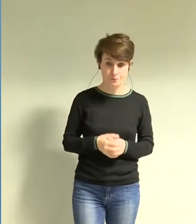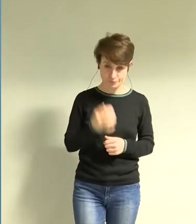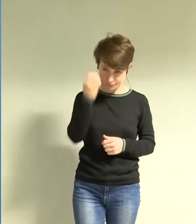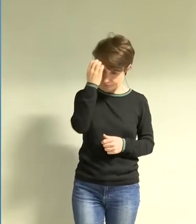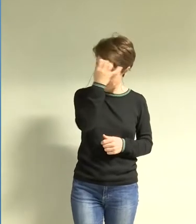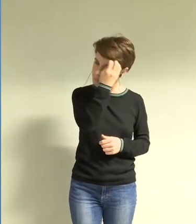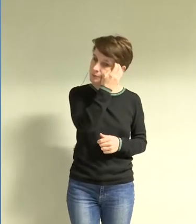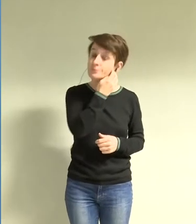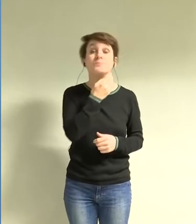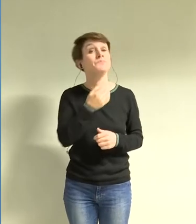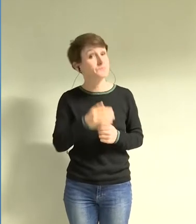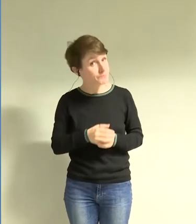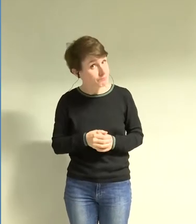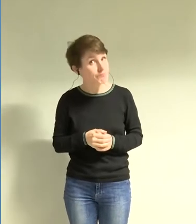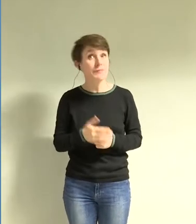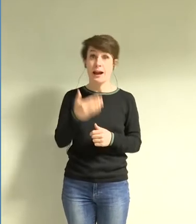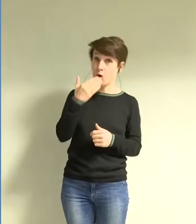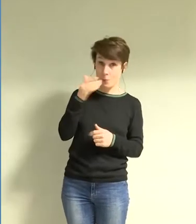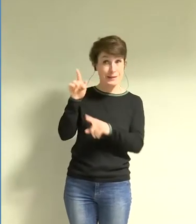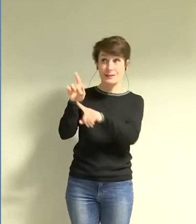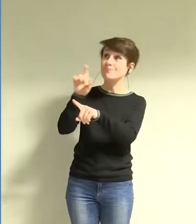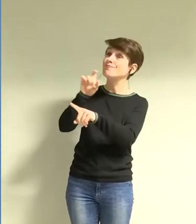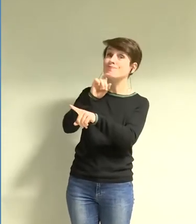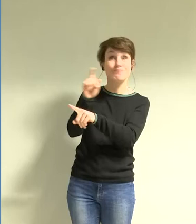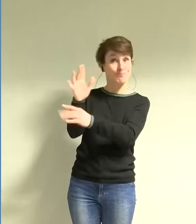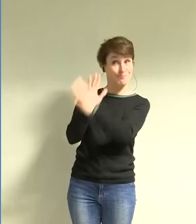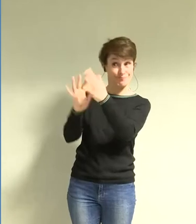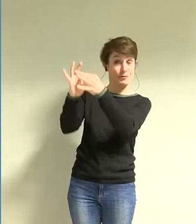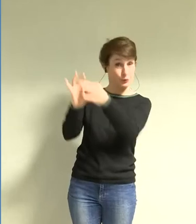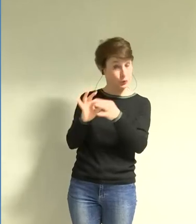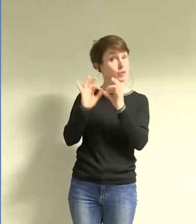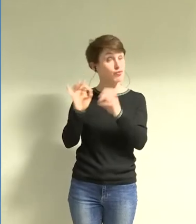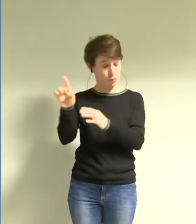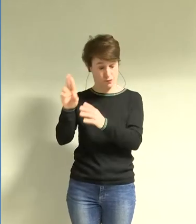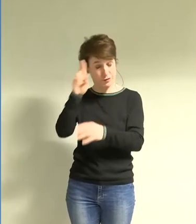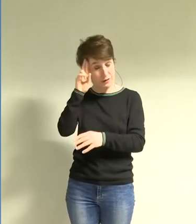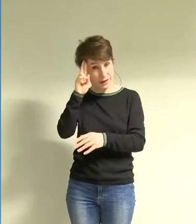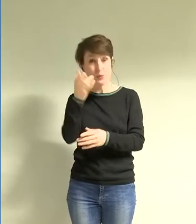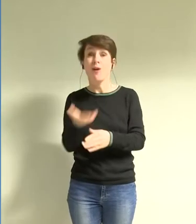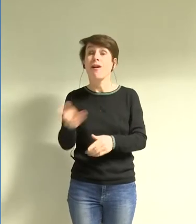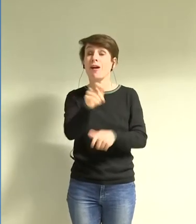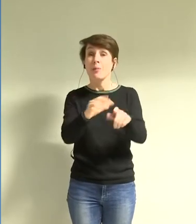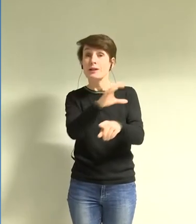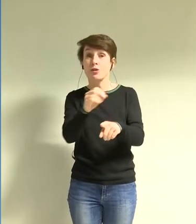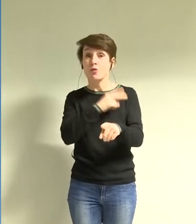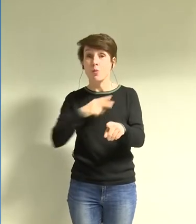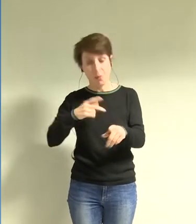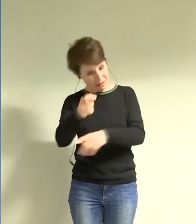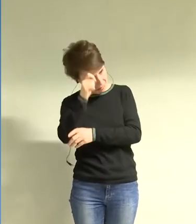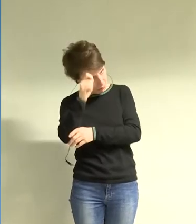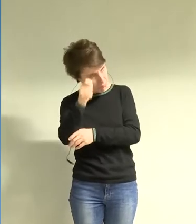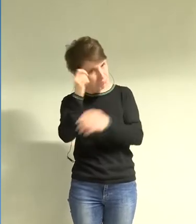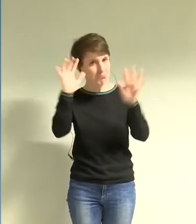merci madame la conseillère municipale effectivement de féliciter les copropriétaires qui je crois se sont vraiment engagés